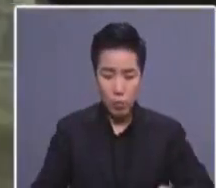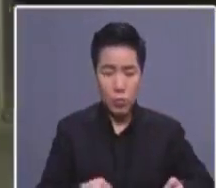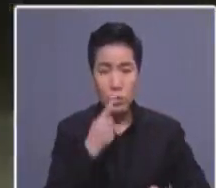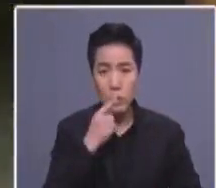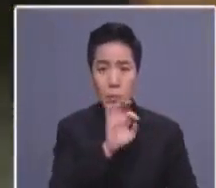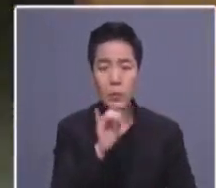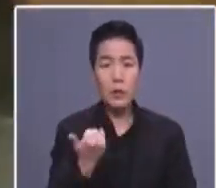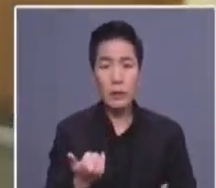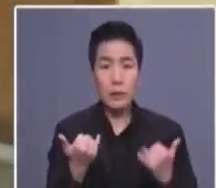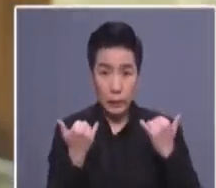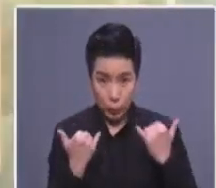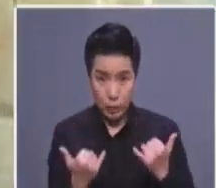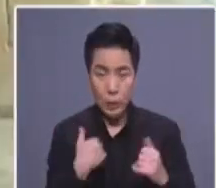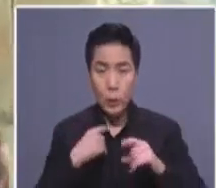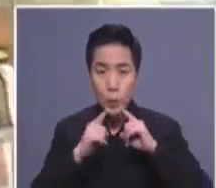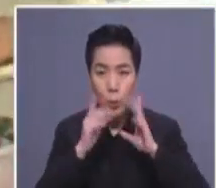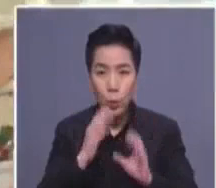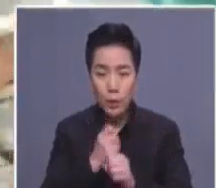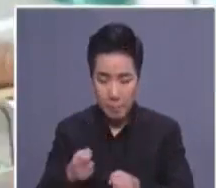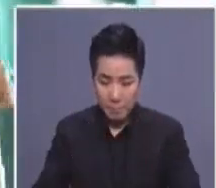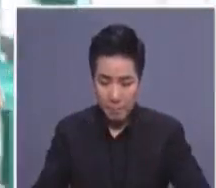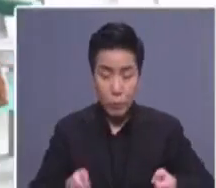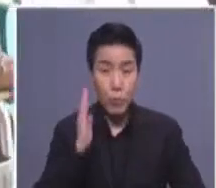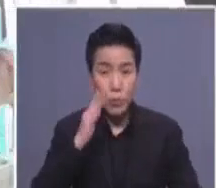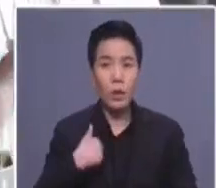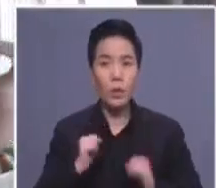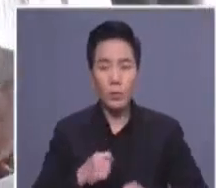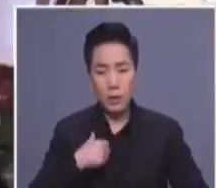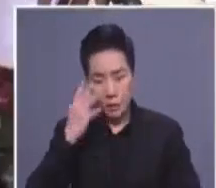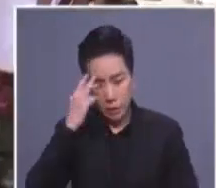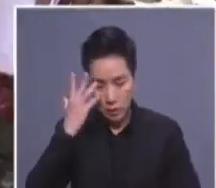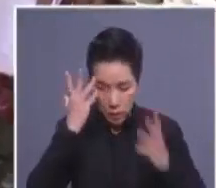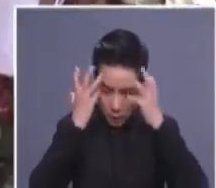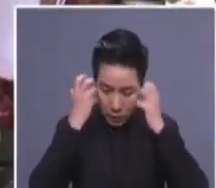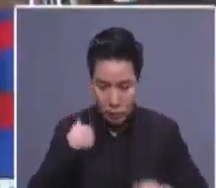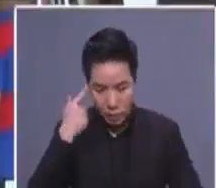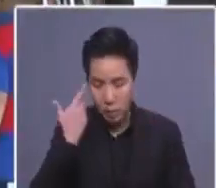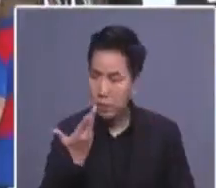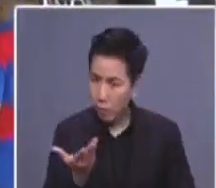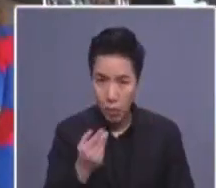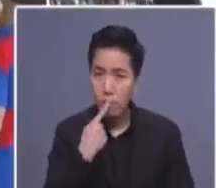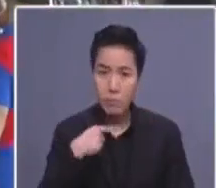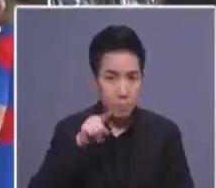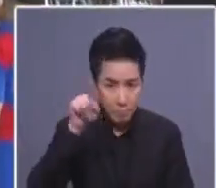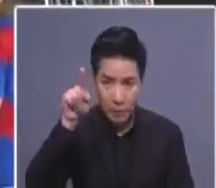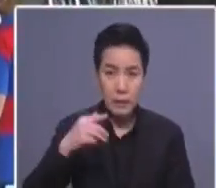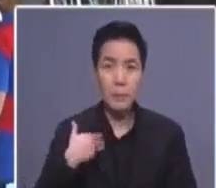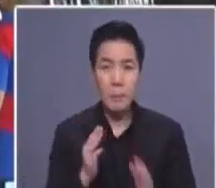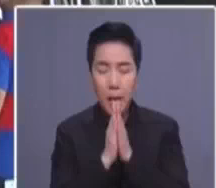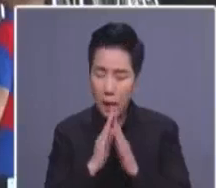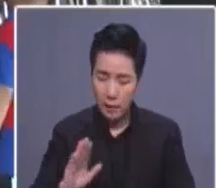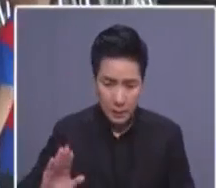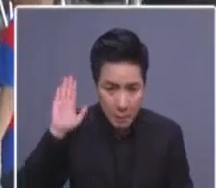ดปรากฏว่าวันนี้เนี่ยครับไปคุยกับพนักงานเวนเปลคนนี้เนี่ยนะเขาบอกเขาเครียดมากเขาบอกเขาขอท้าเลยนะฮะไปสาบานที่ศาลหลักเมื